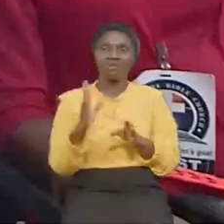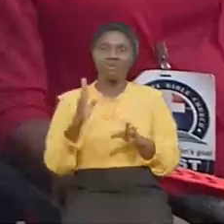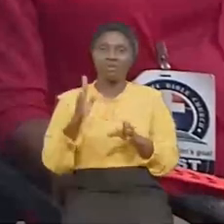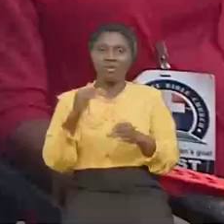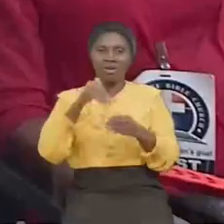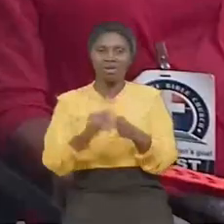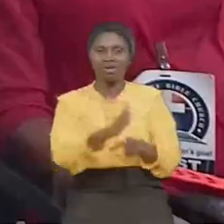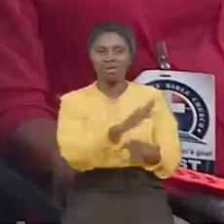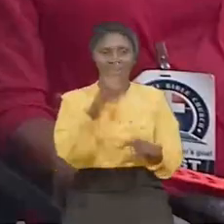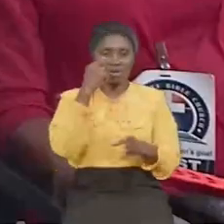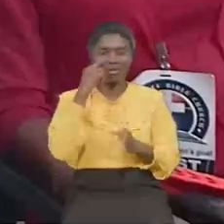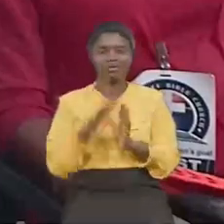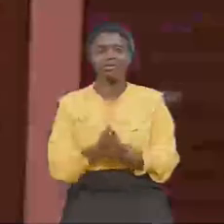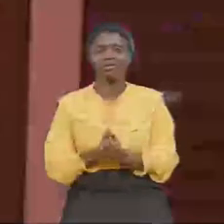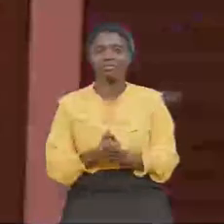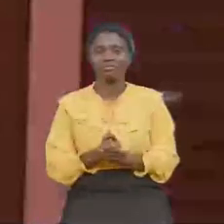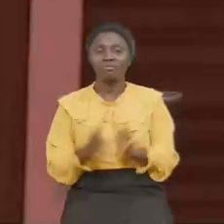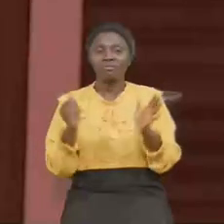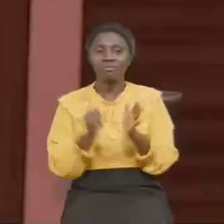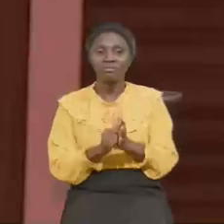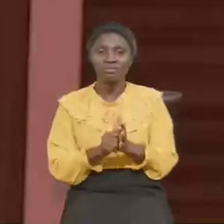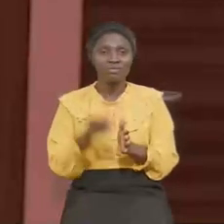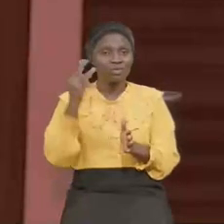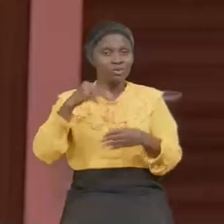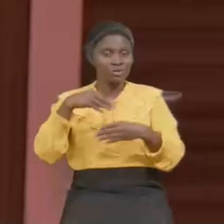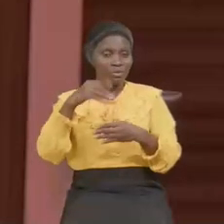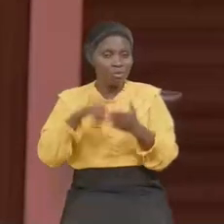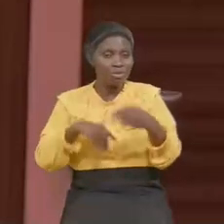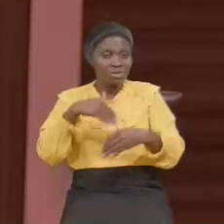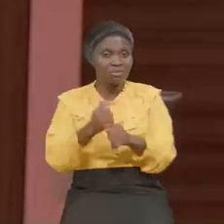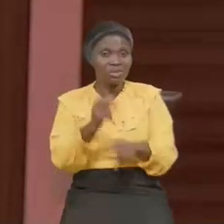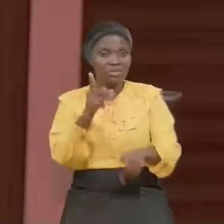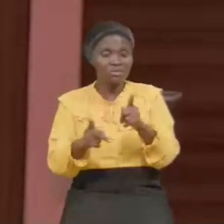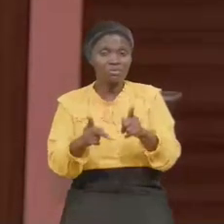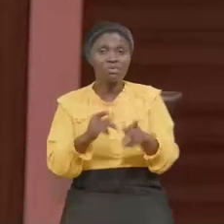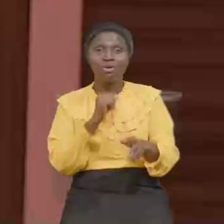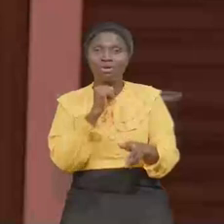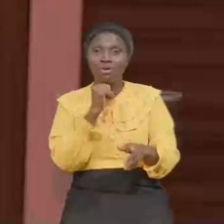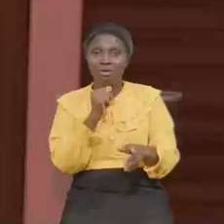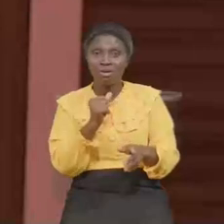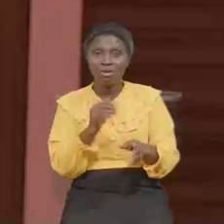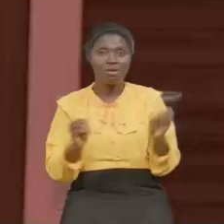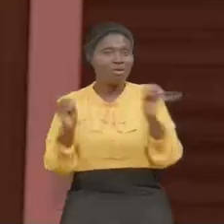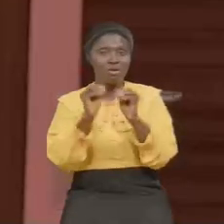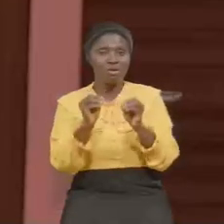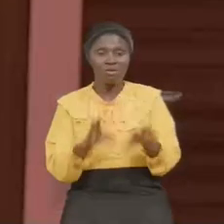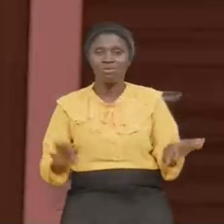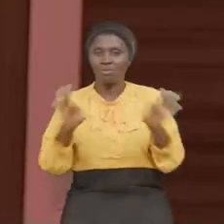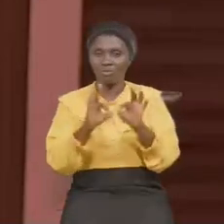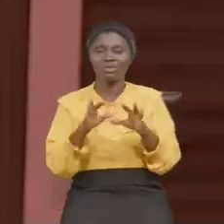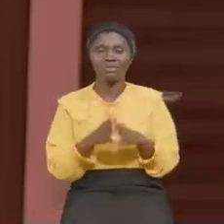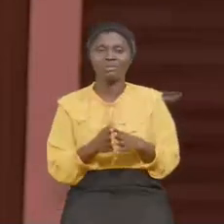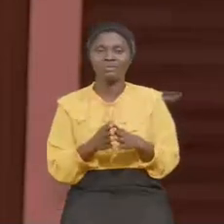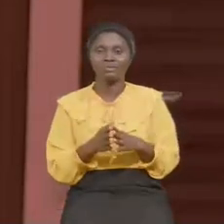yeux. C'est ça qui a rendu les gens indignes. Je vous ai montré et lu dans l'Ancien Testament, les prédicateurs,